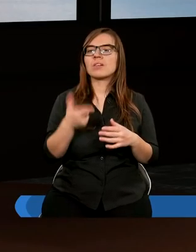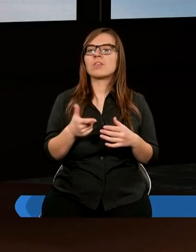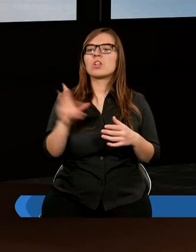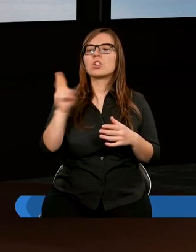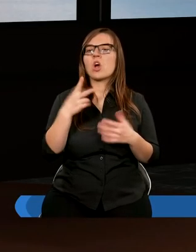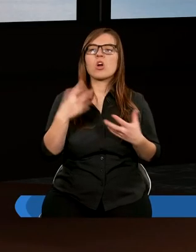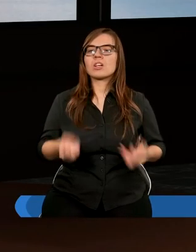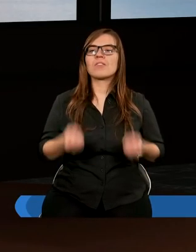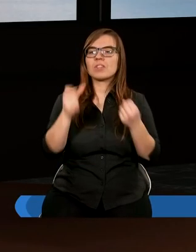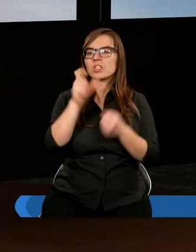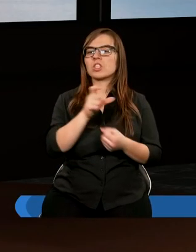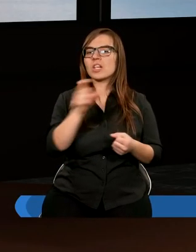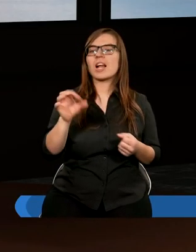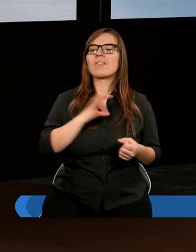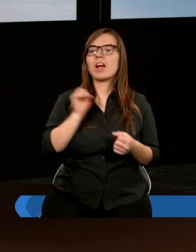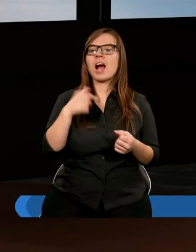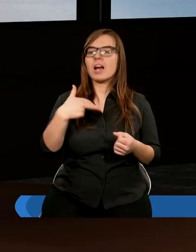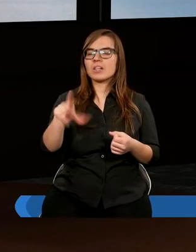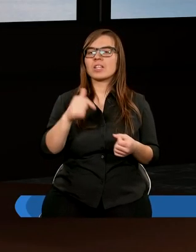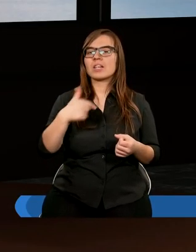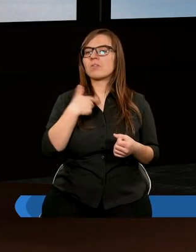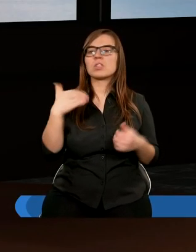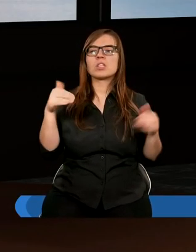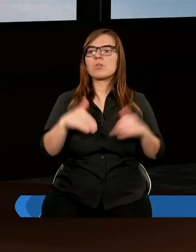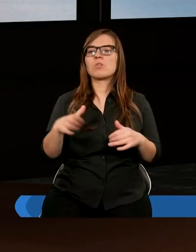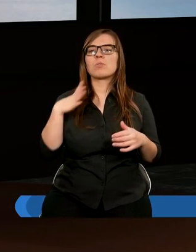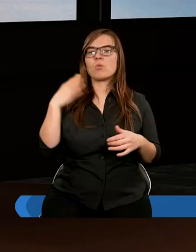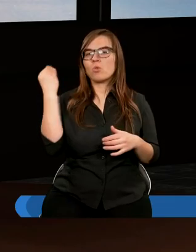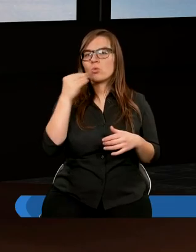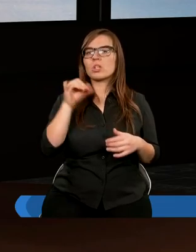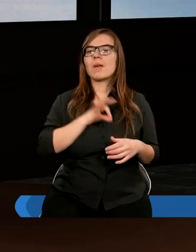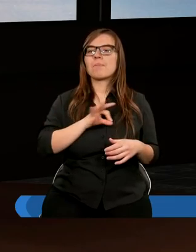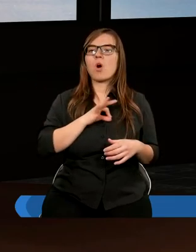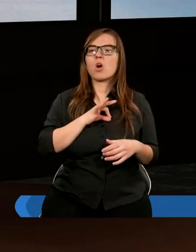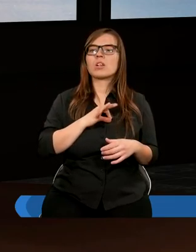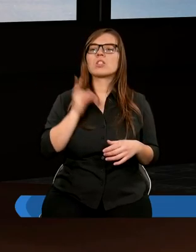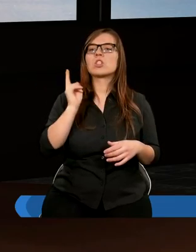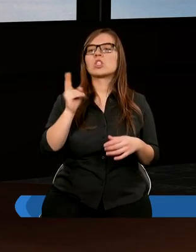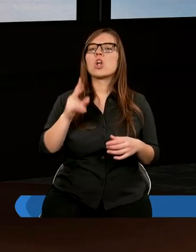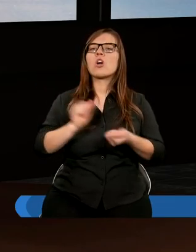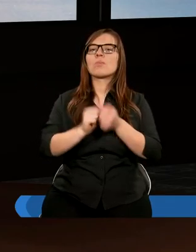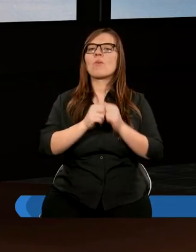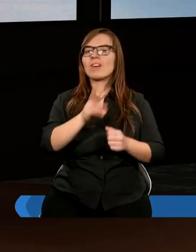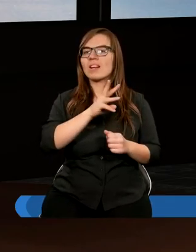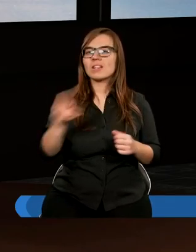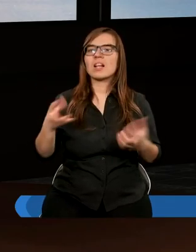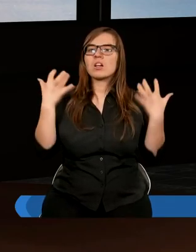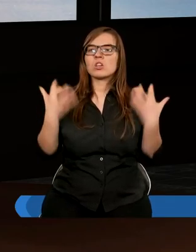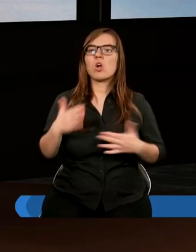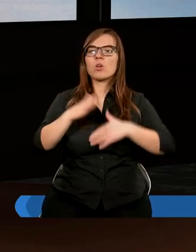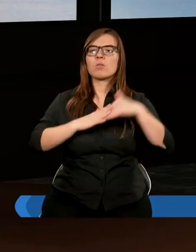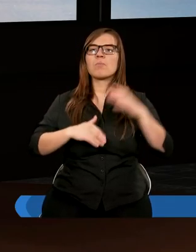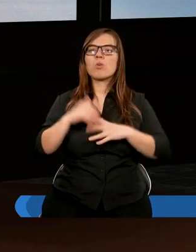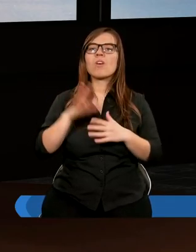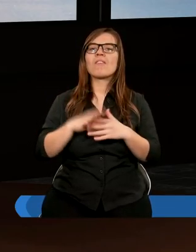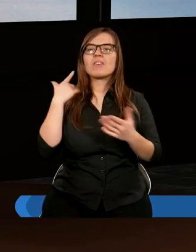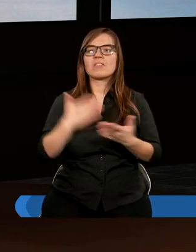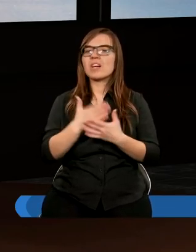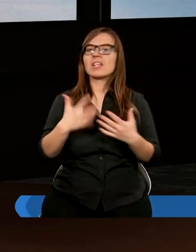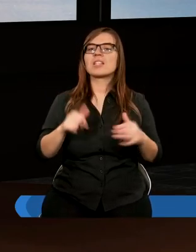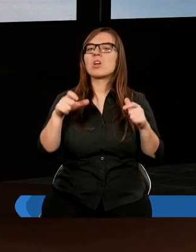Kto nie dźwiga krzyża swojego, a idzie za mną, nie może być uczniem moim. Któż bowiem z Was, chcąc zbudować wierzę,